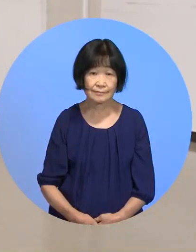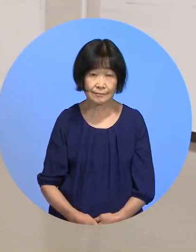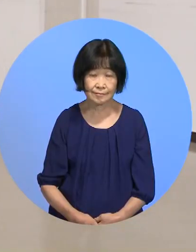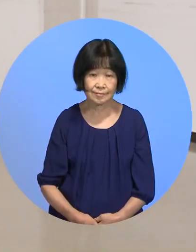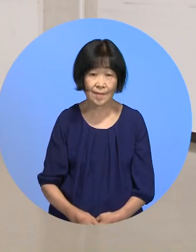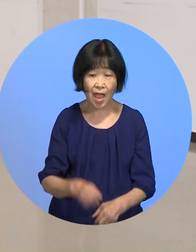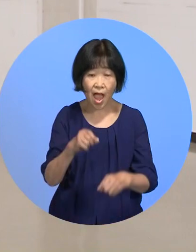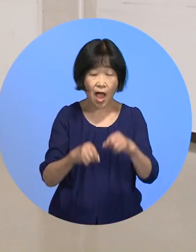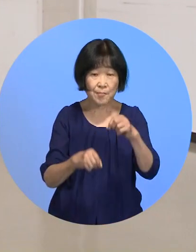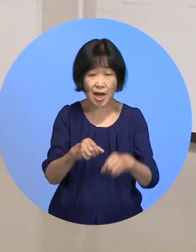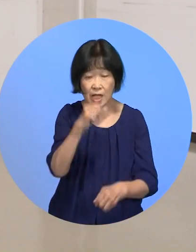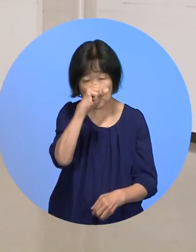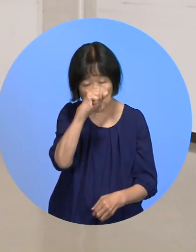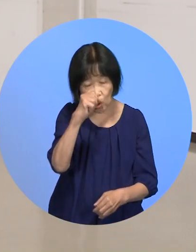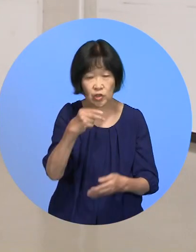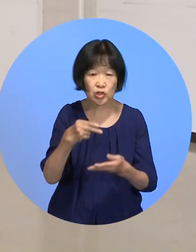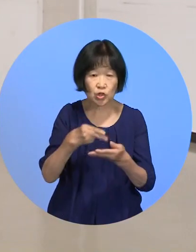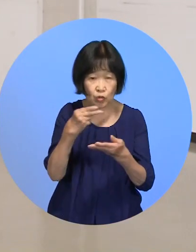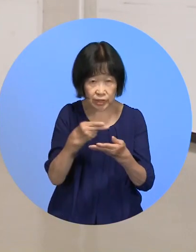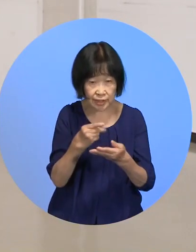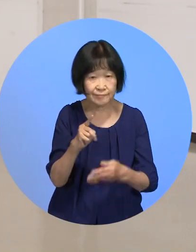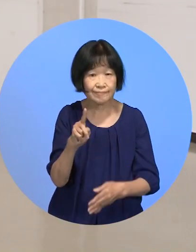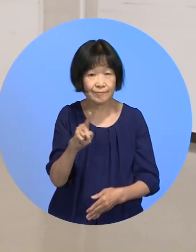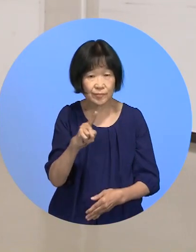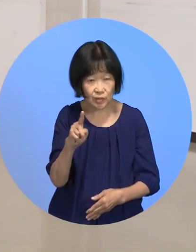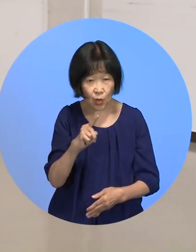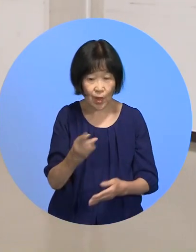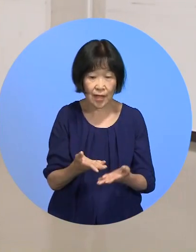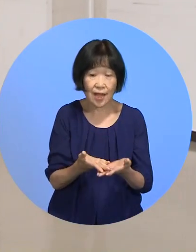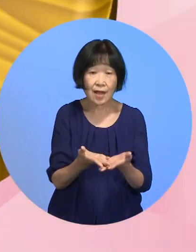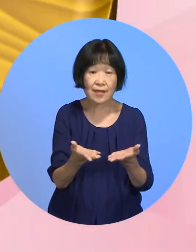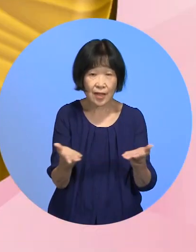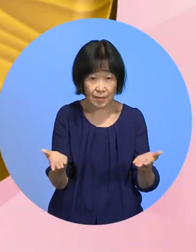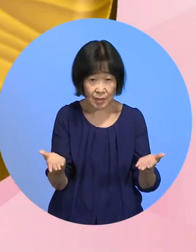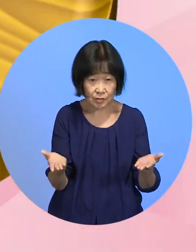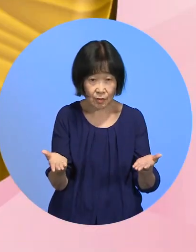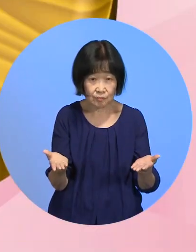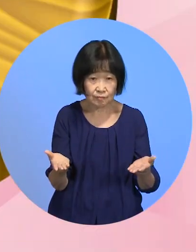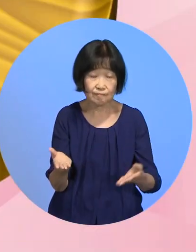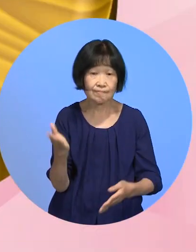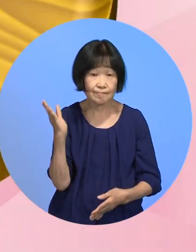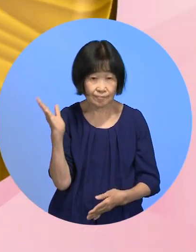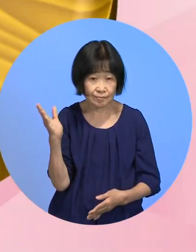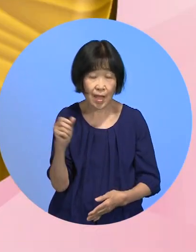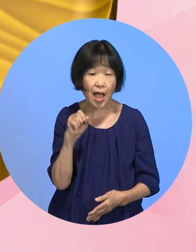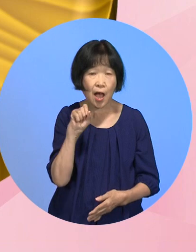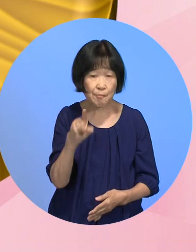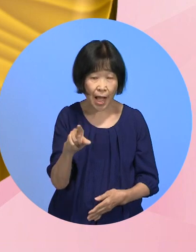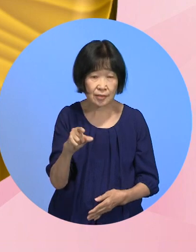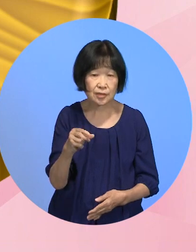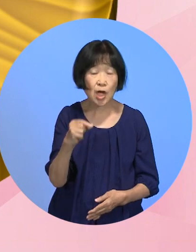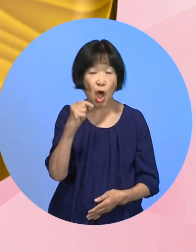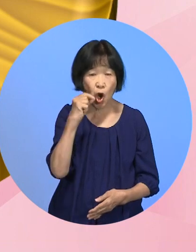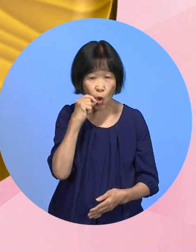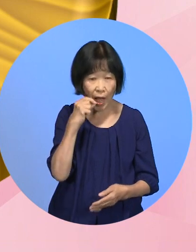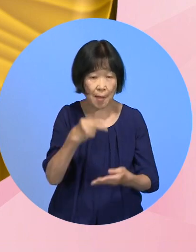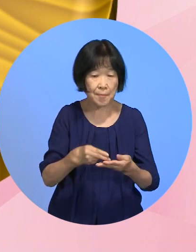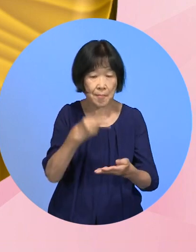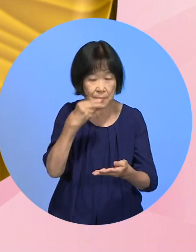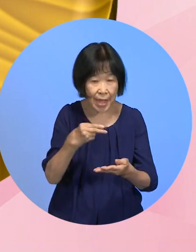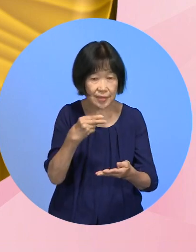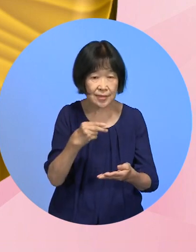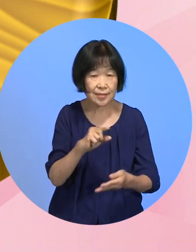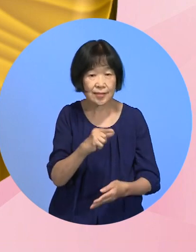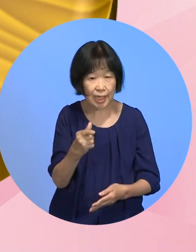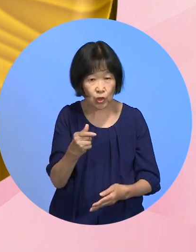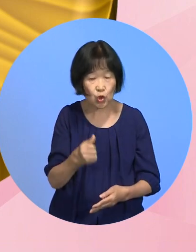バランスの良い食事とは、食卓に並べると1食分パン、ご飯、麺類などの